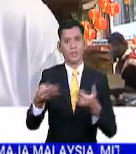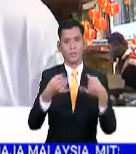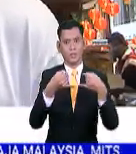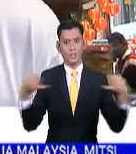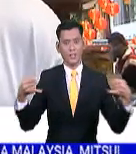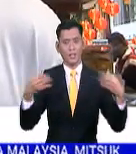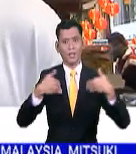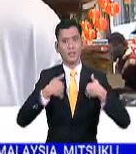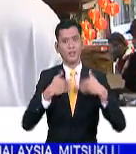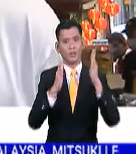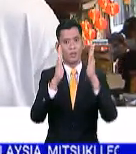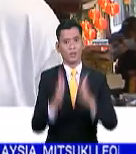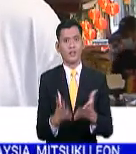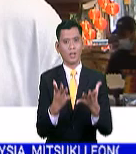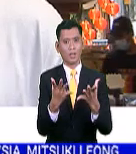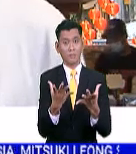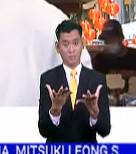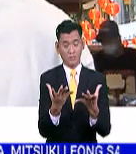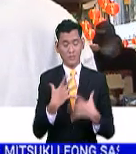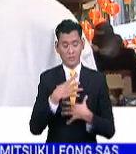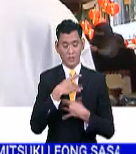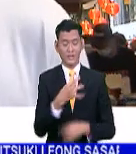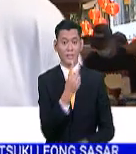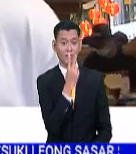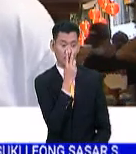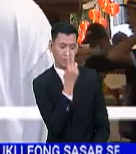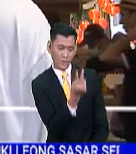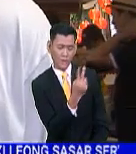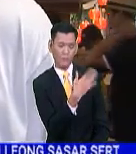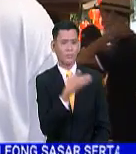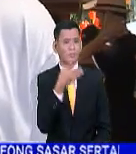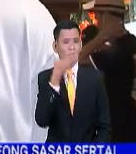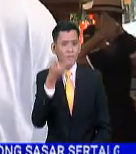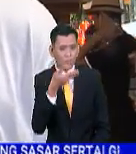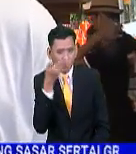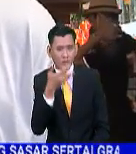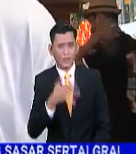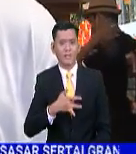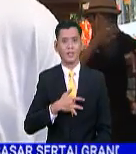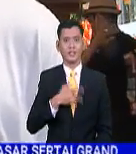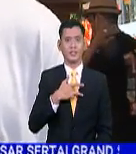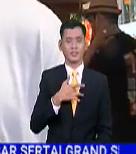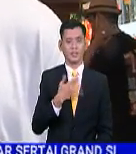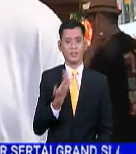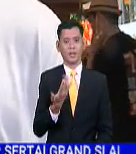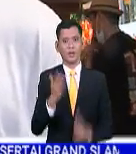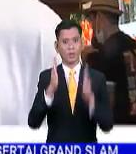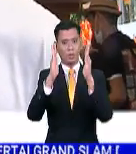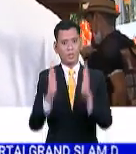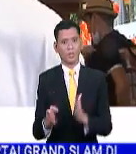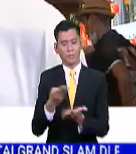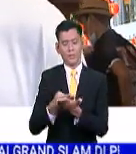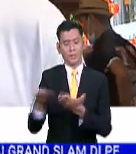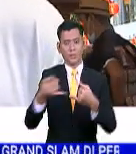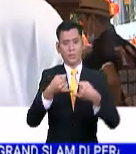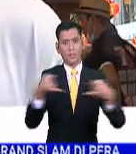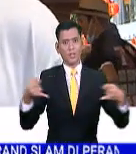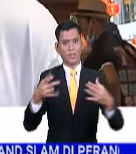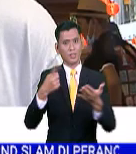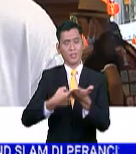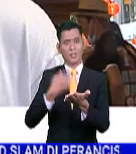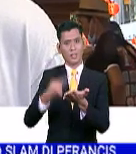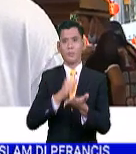Ada orang dia suka tengok, dia suka rasa, dia suka bau kan. So dia orang yang suka beli online, kadang-kadang dia tak